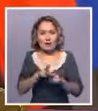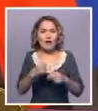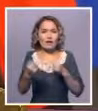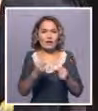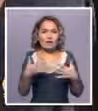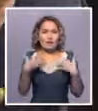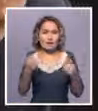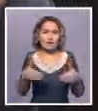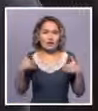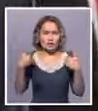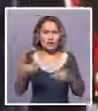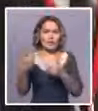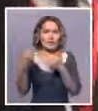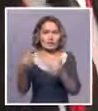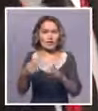келеді.